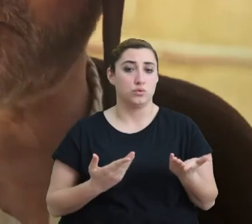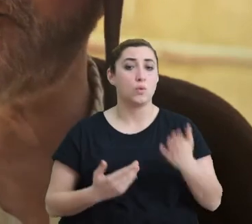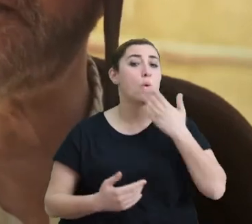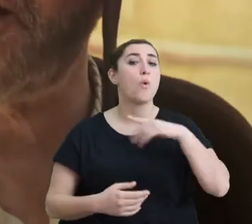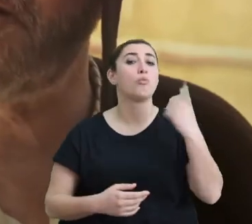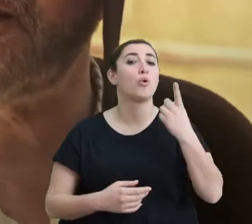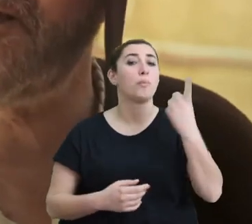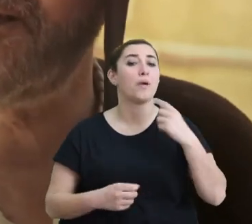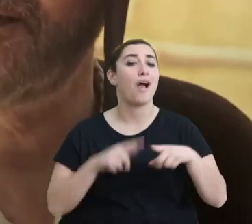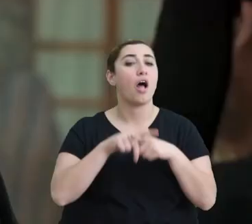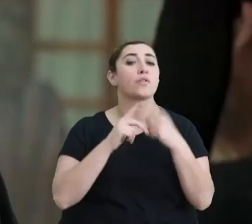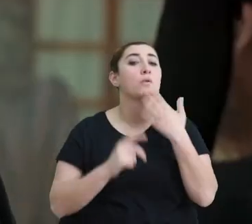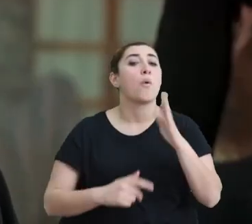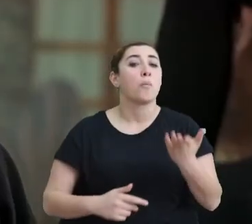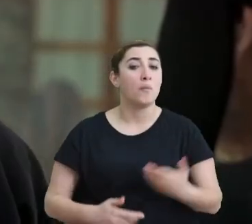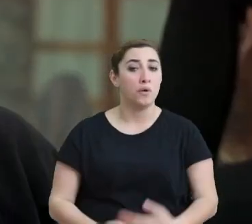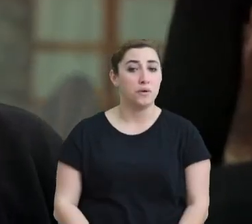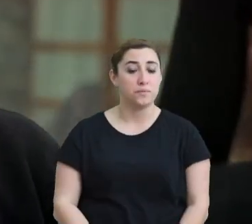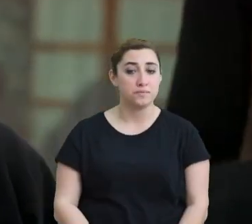Yok mudur bir rahvanatın?